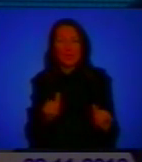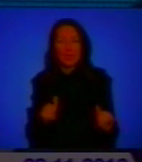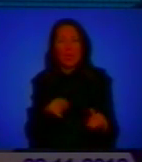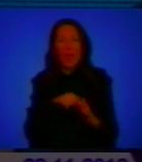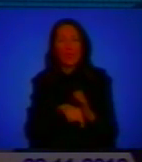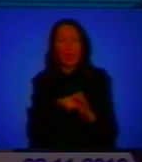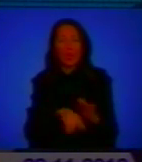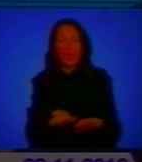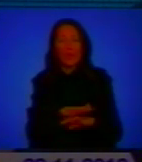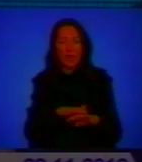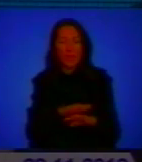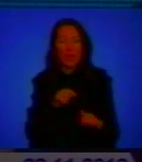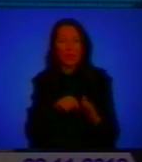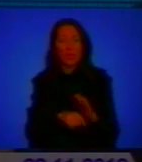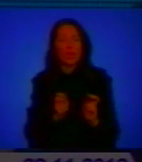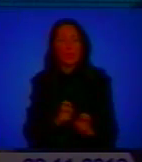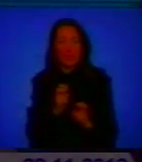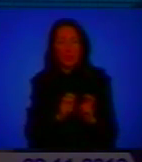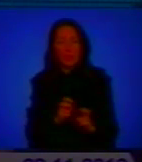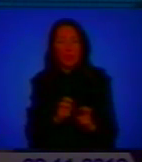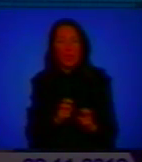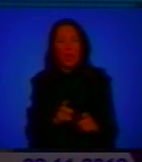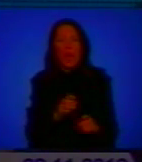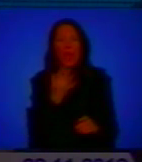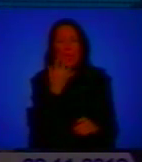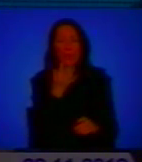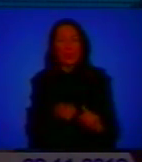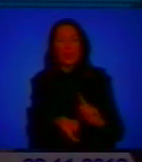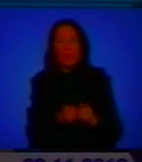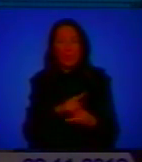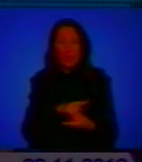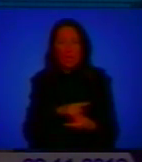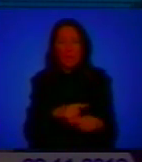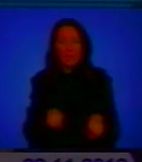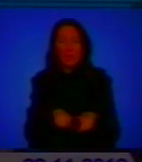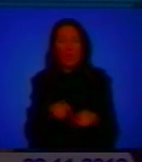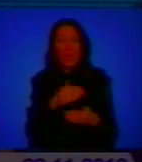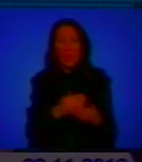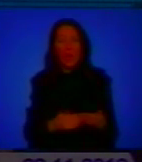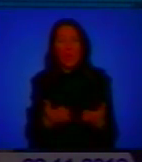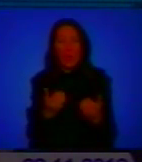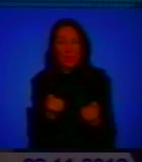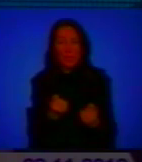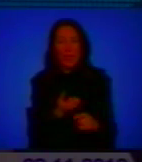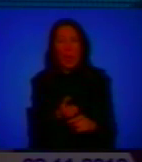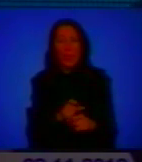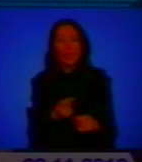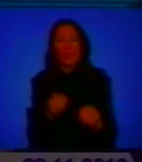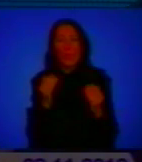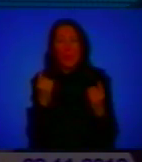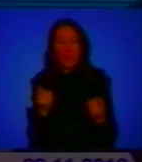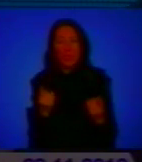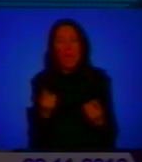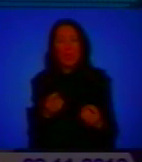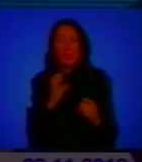внутреннего рынка, внутреннего производства, за счет импортозамещения. Такая программа принята, она очень большая, серьезная